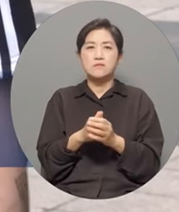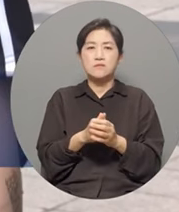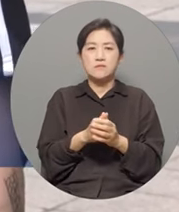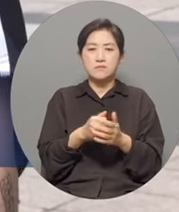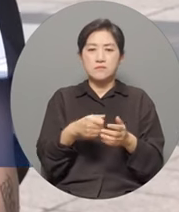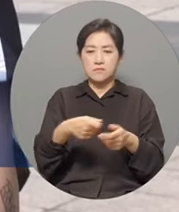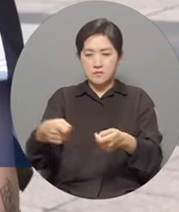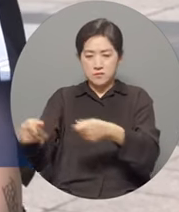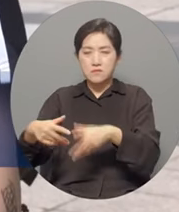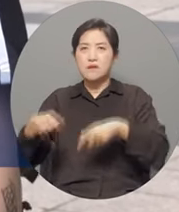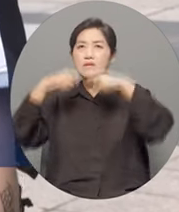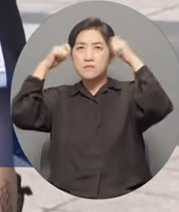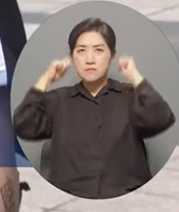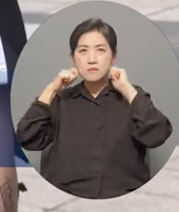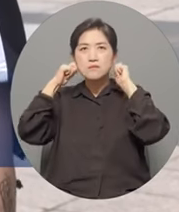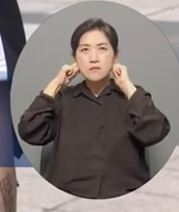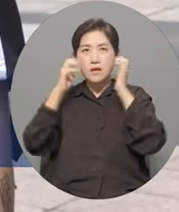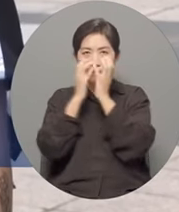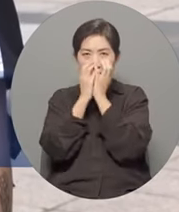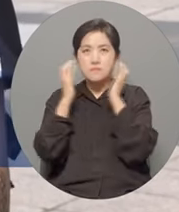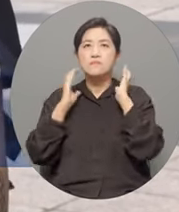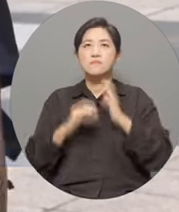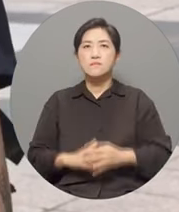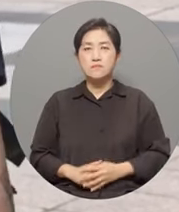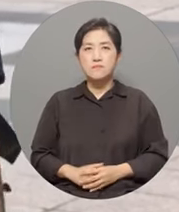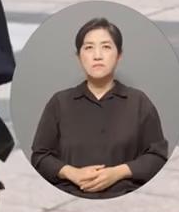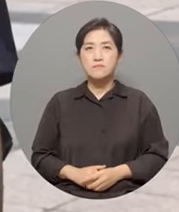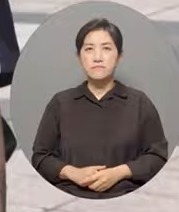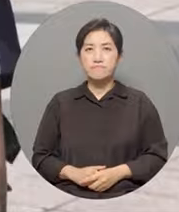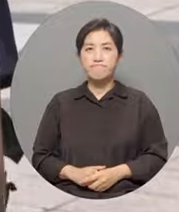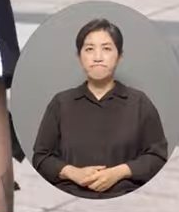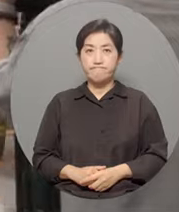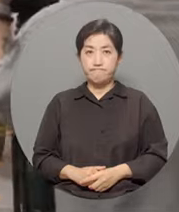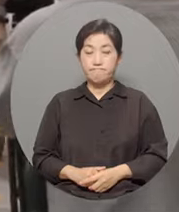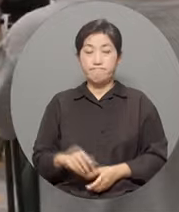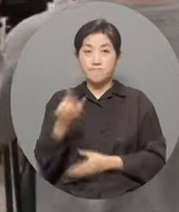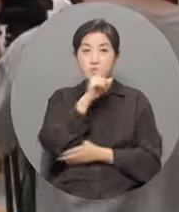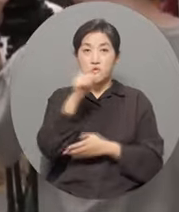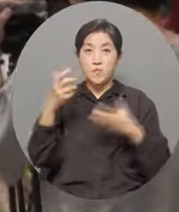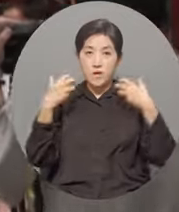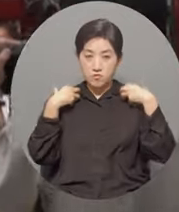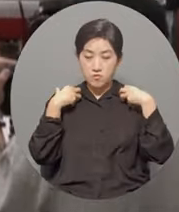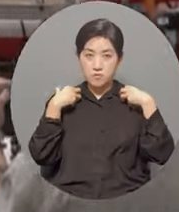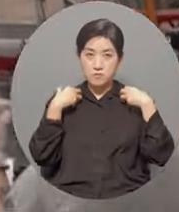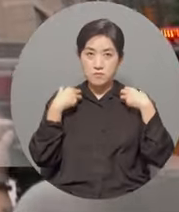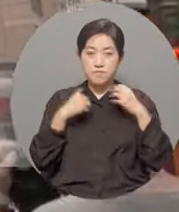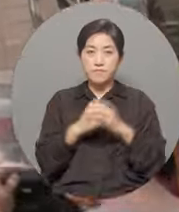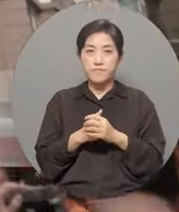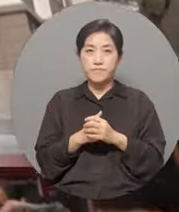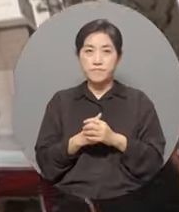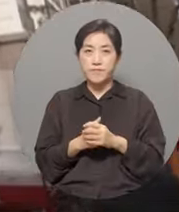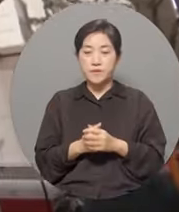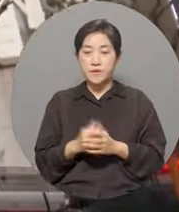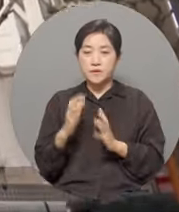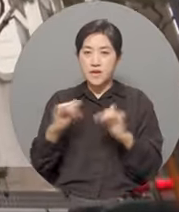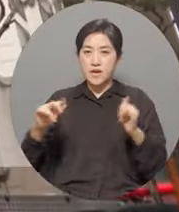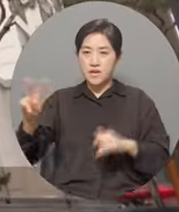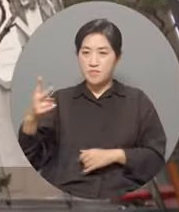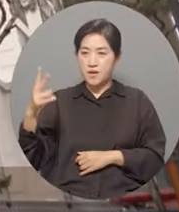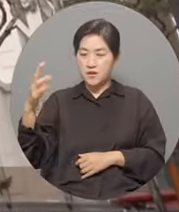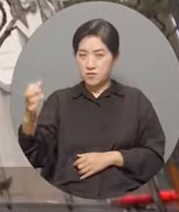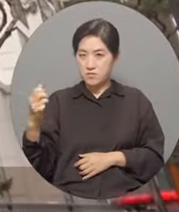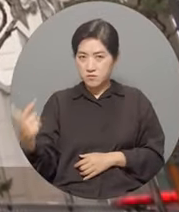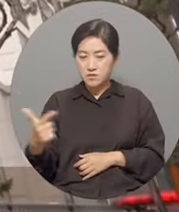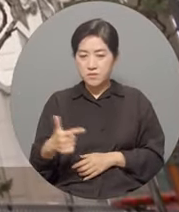놓아져 있어가지고 그냥 그거 쓰고. 소방당국은 인력 286명과 차량 45대를